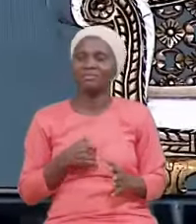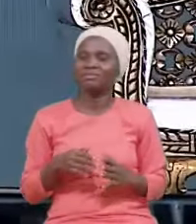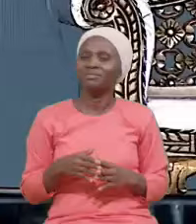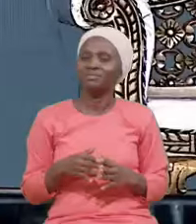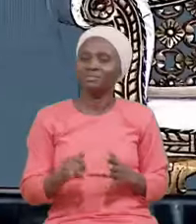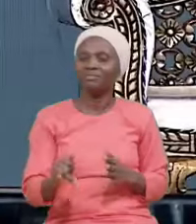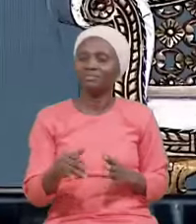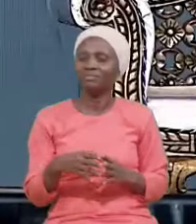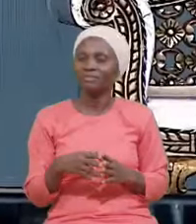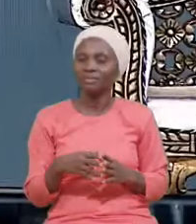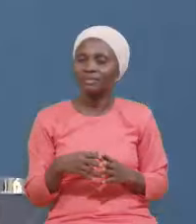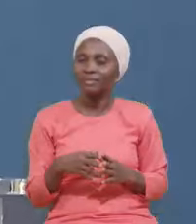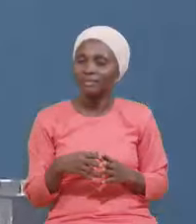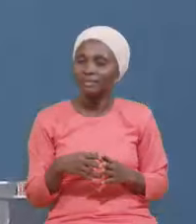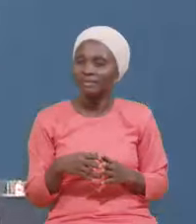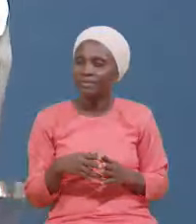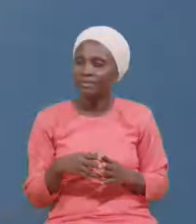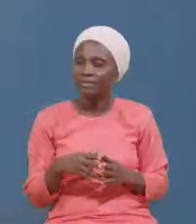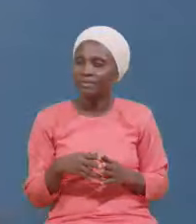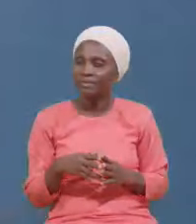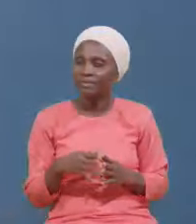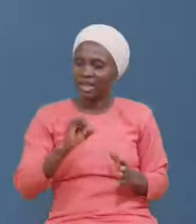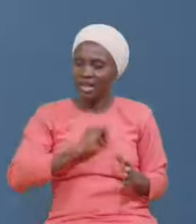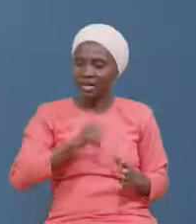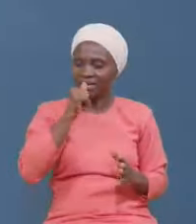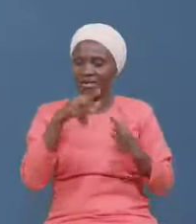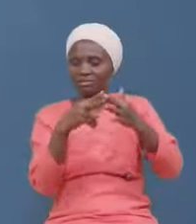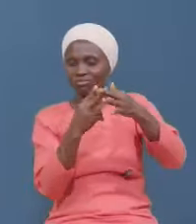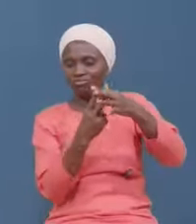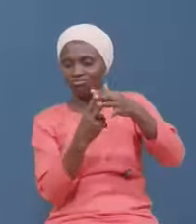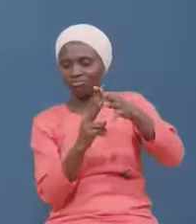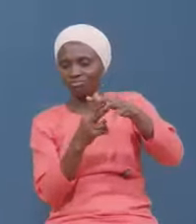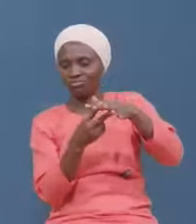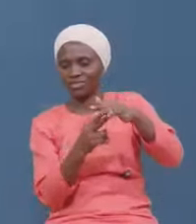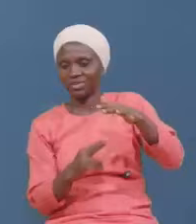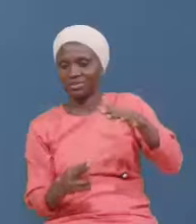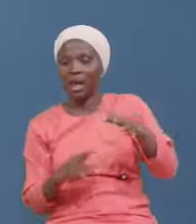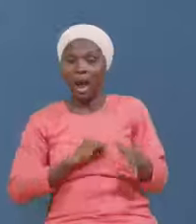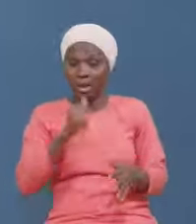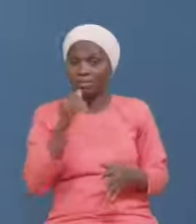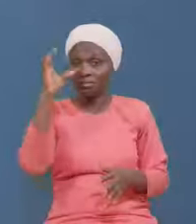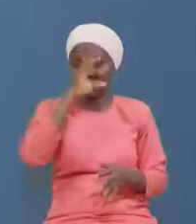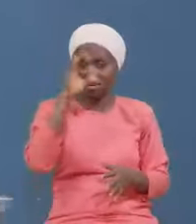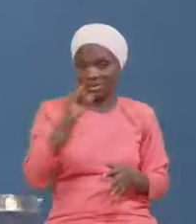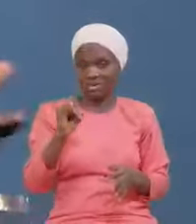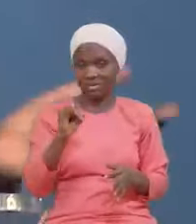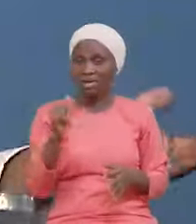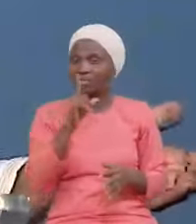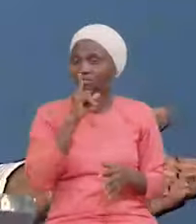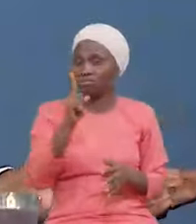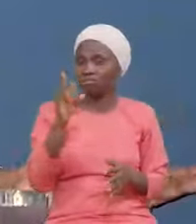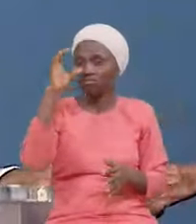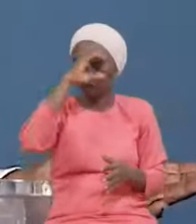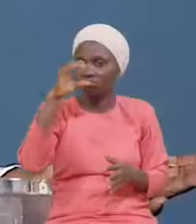కానీ నేనైతే ఓటమి పాలయ్యాను. I'm seeking. నేను వెదుకుతున్నాను. Sincere seeker. జాగృతగా వెదుకుతున్నాను. You come to